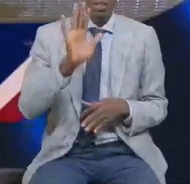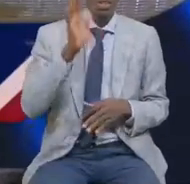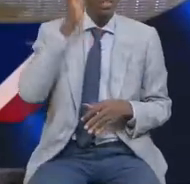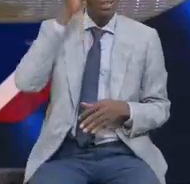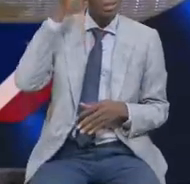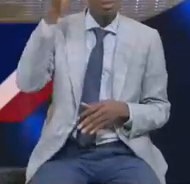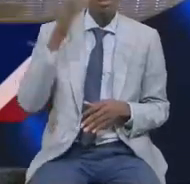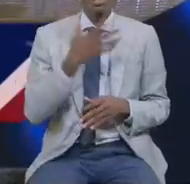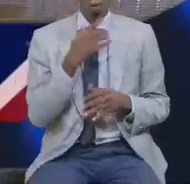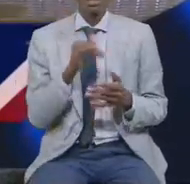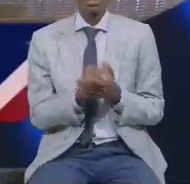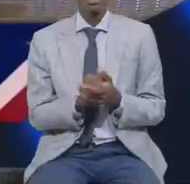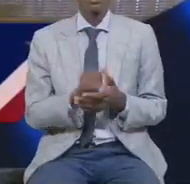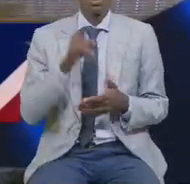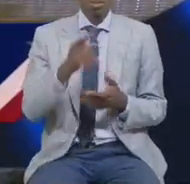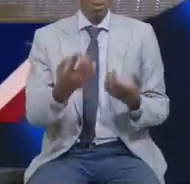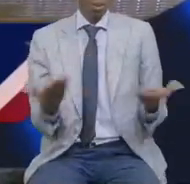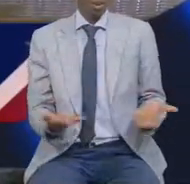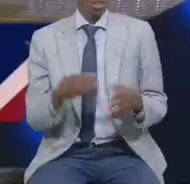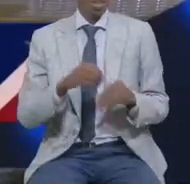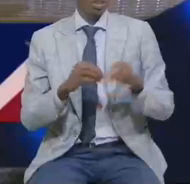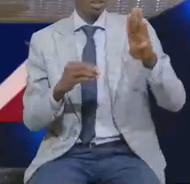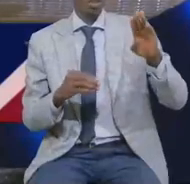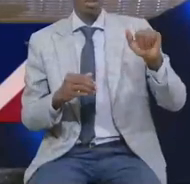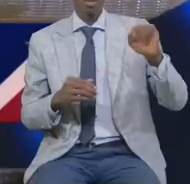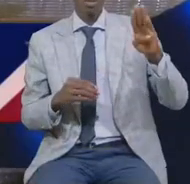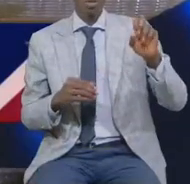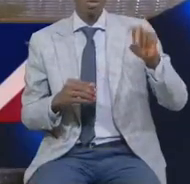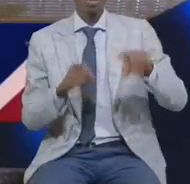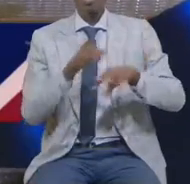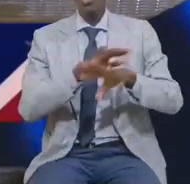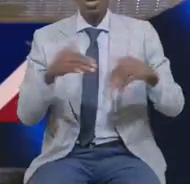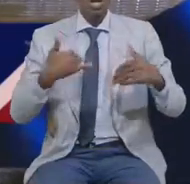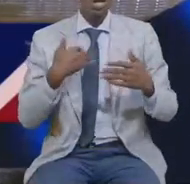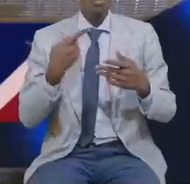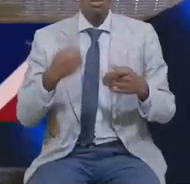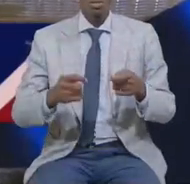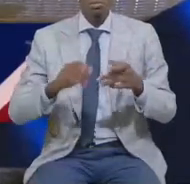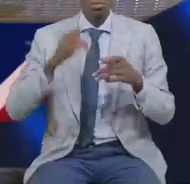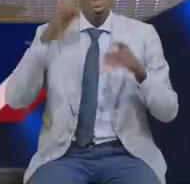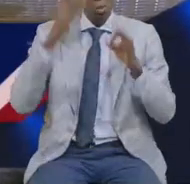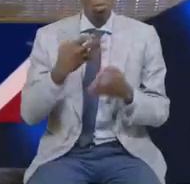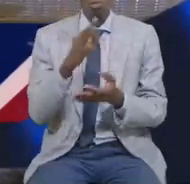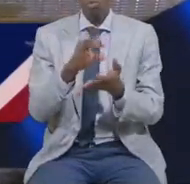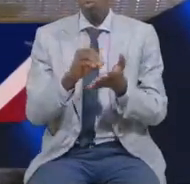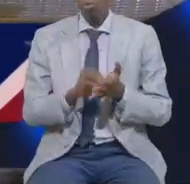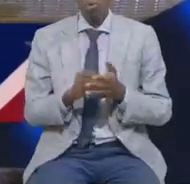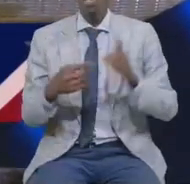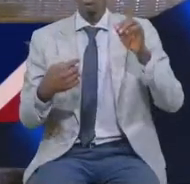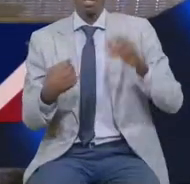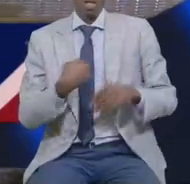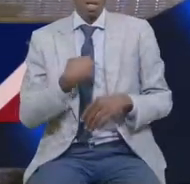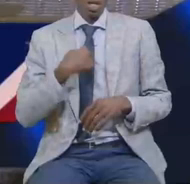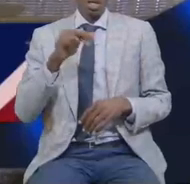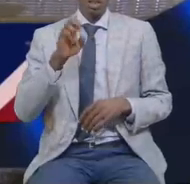leur destinée. Et comme vous êtes ici à Babylone, vous n'avez pas de décision, vous n'avez rien. C'est moi qui détermine